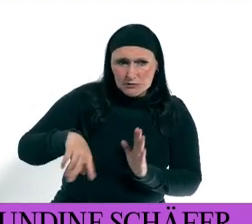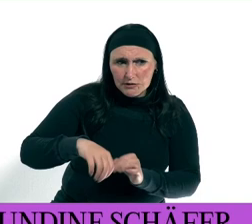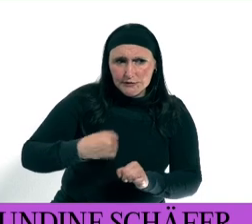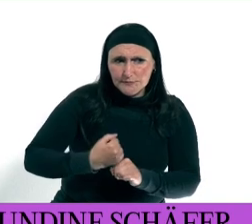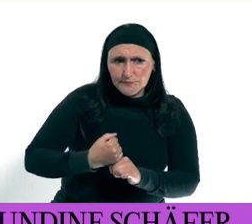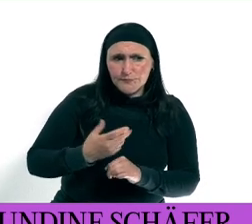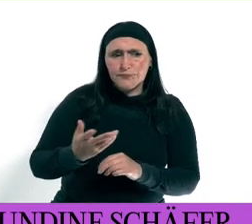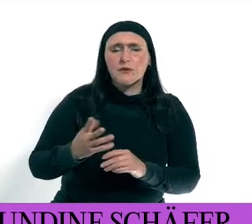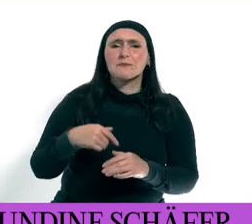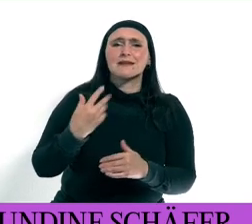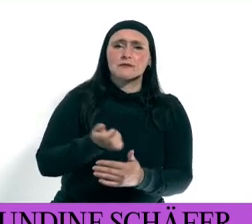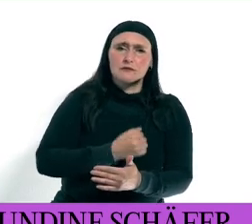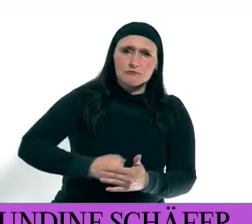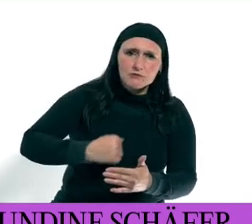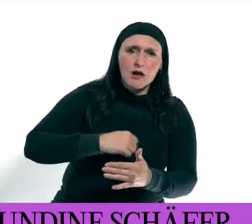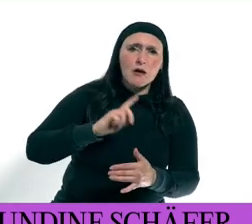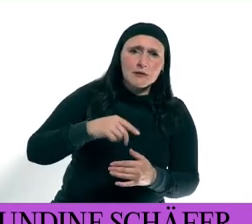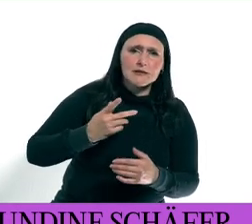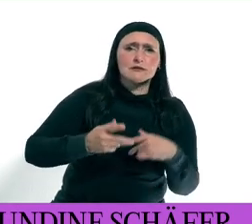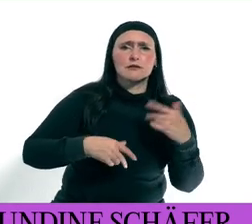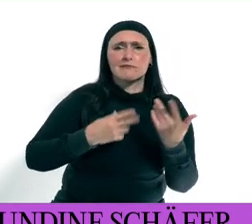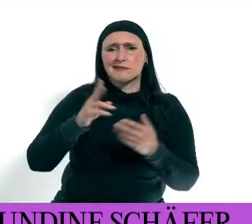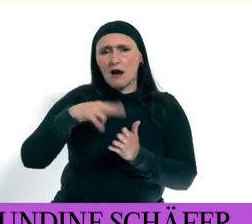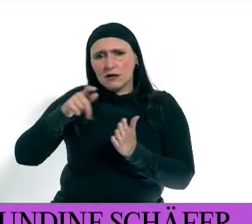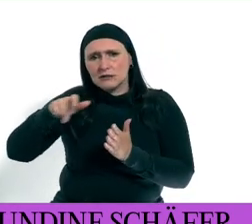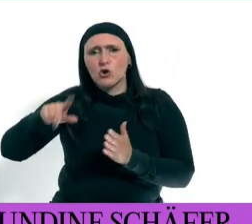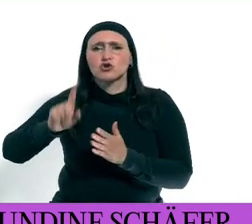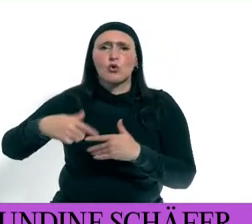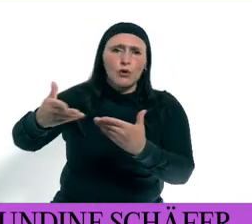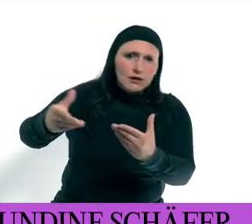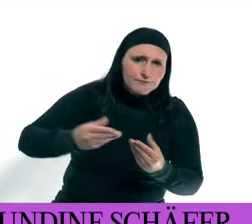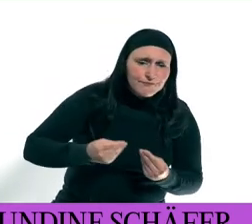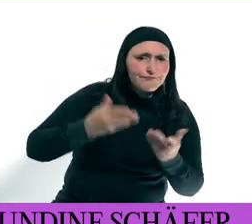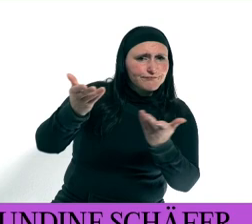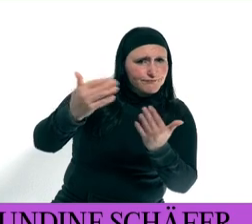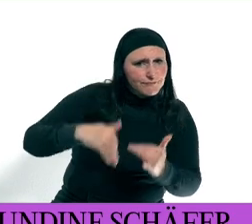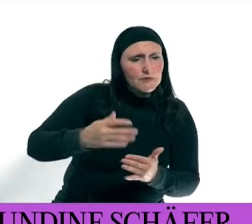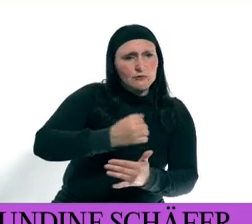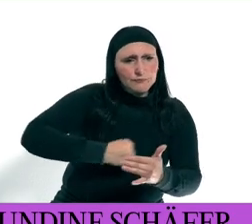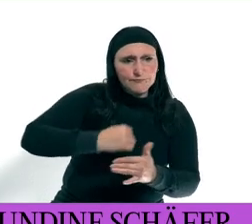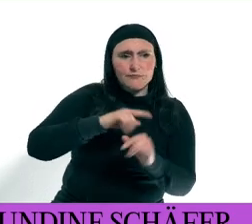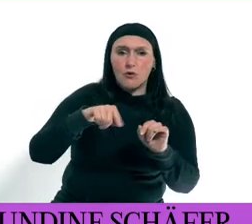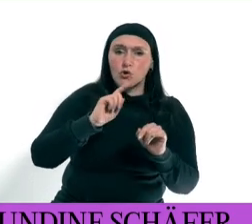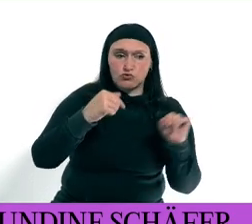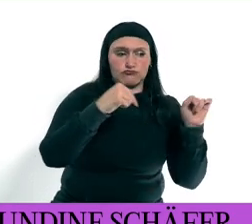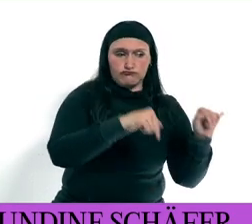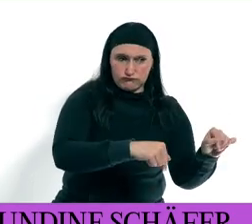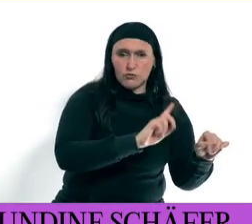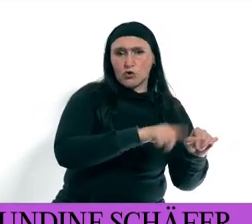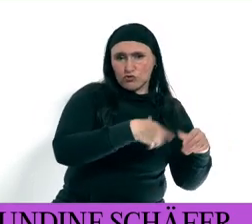Künstlerinnen und Künstler, die inspiriert vom Blumenmarkt